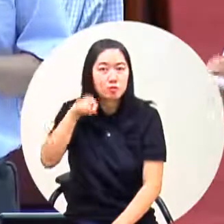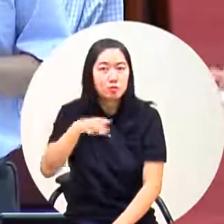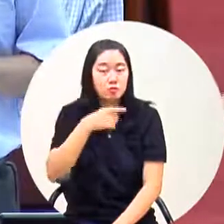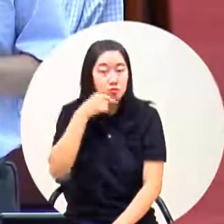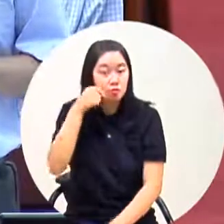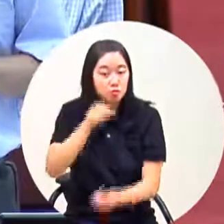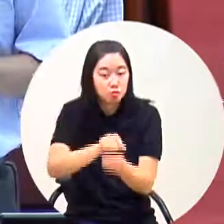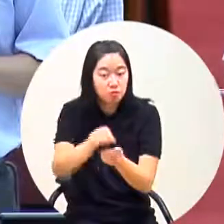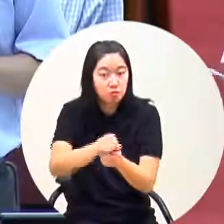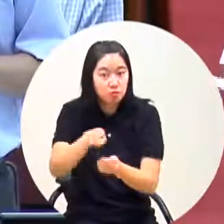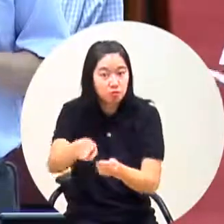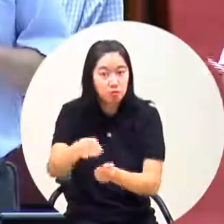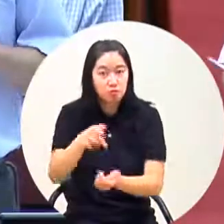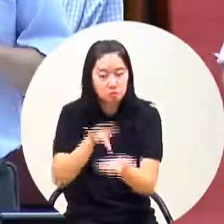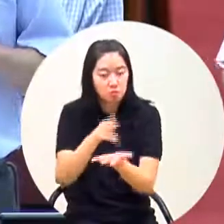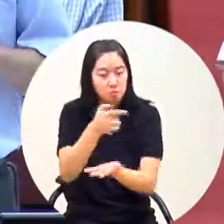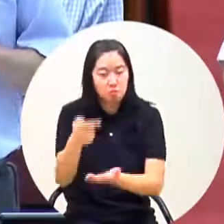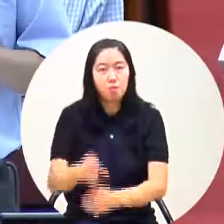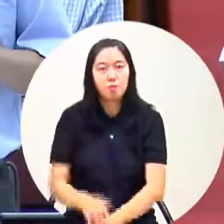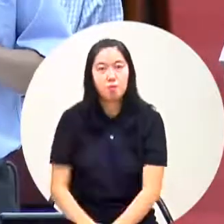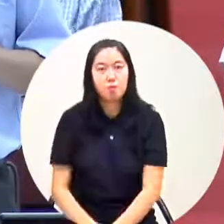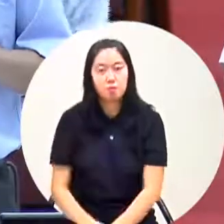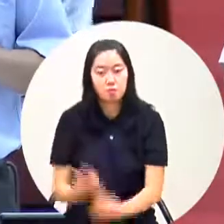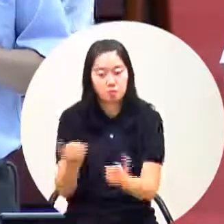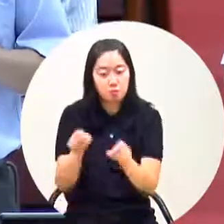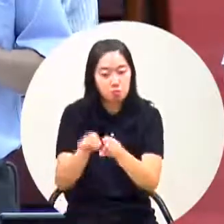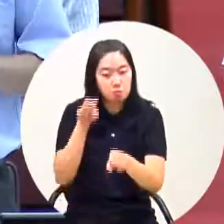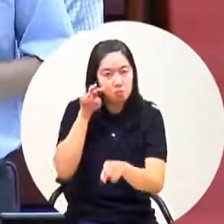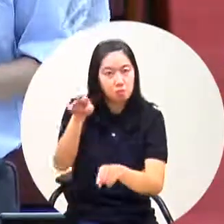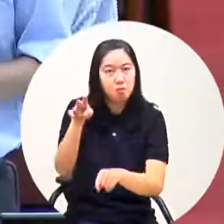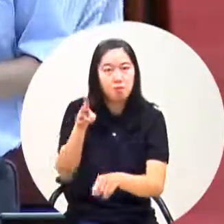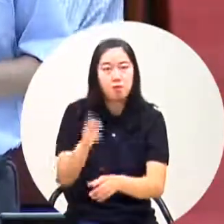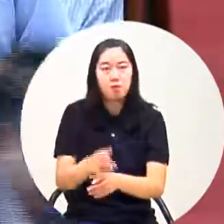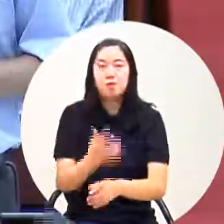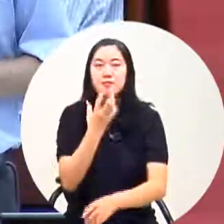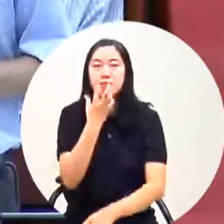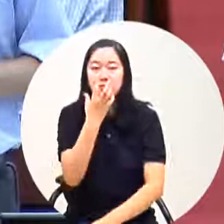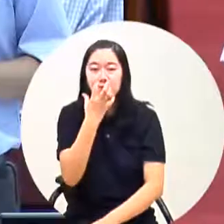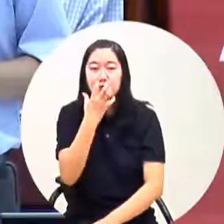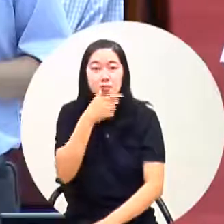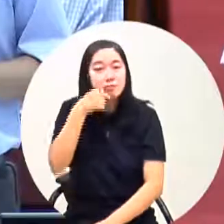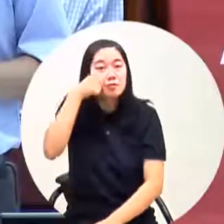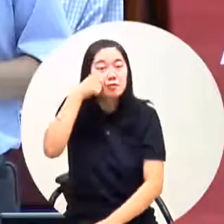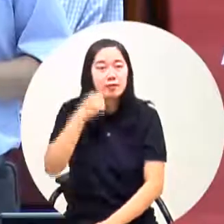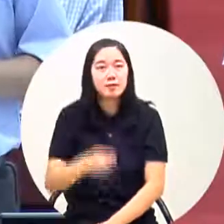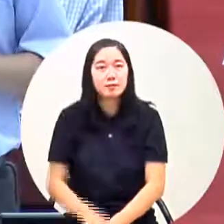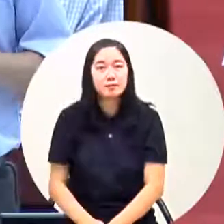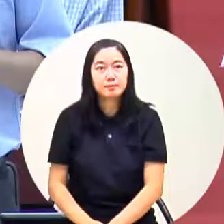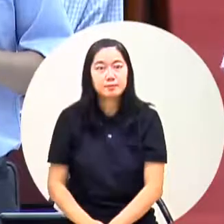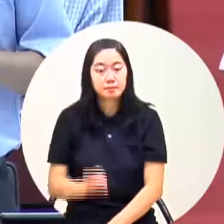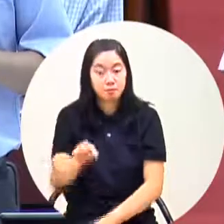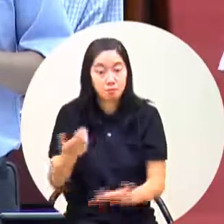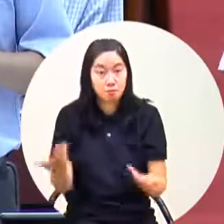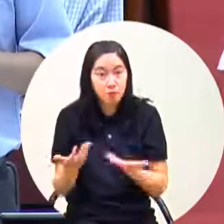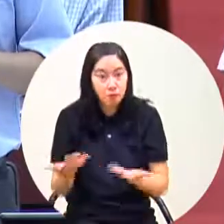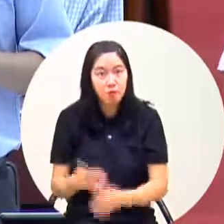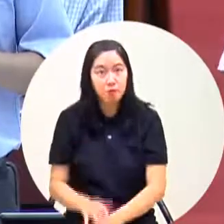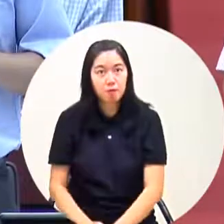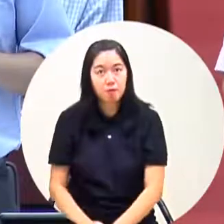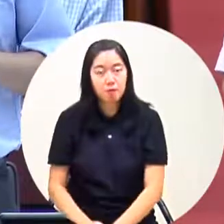部分应该是非常的毒。 对，也是应该是一般看到拢是盐酸。 啊，刚好掠到业者，刚好掠到。 今麦这件代志吼，我们当